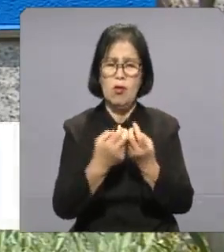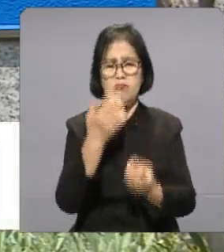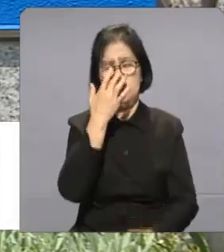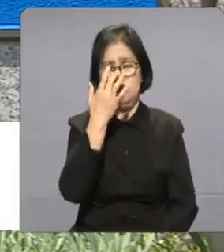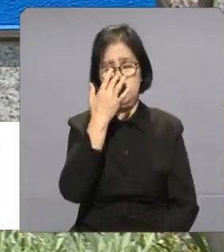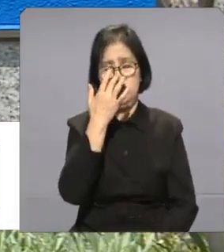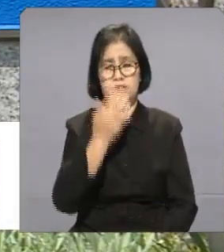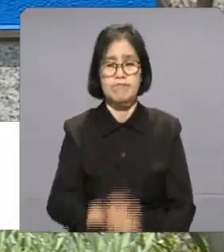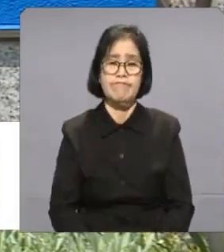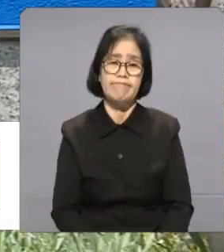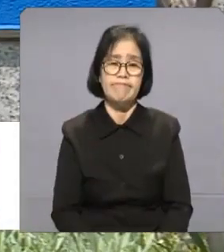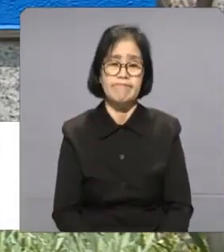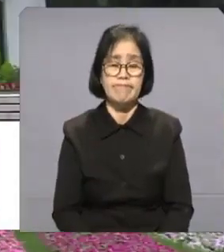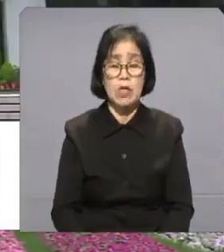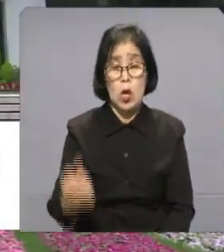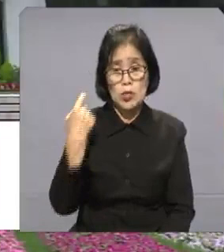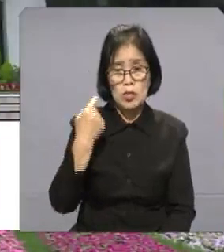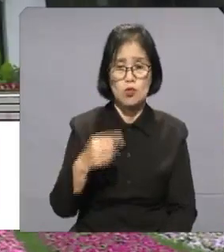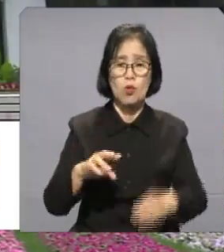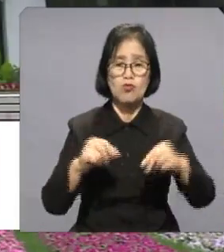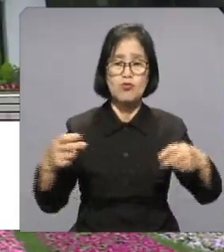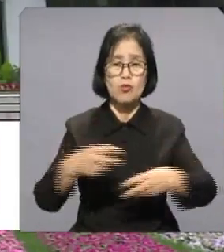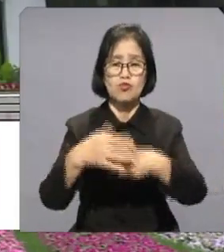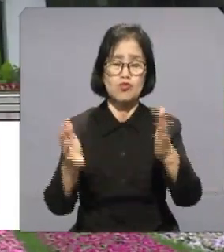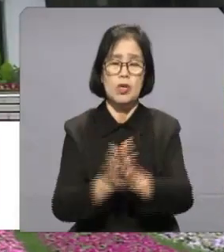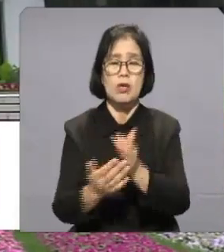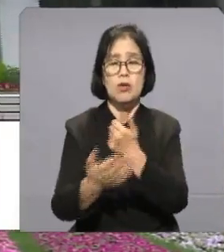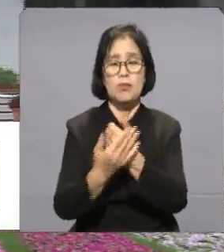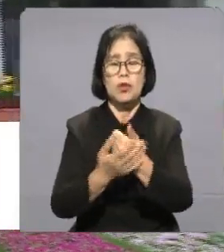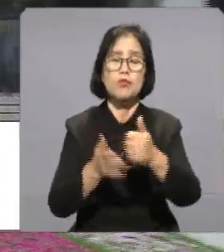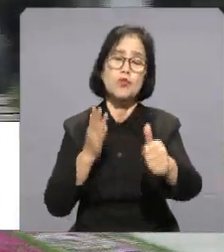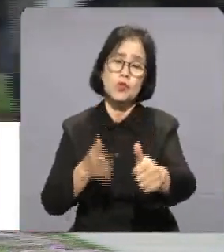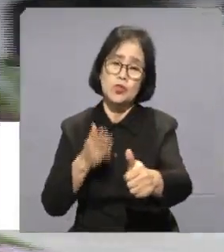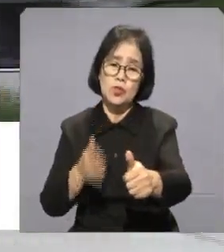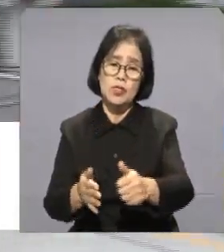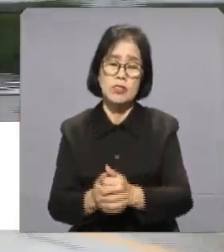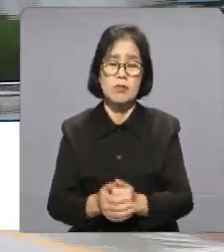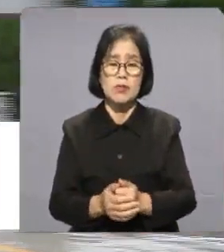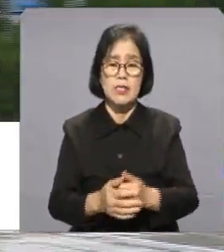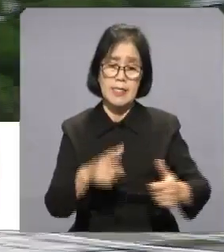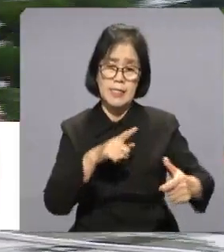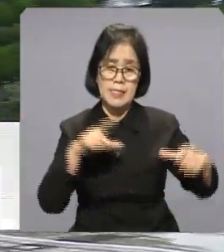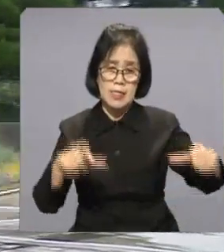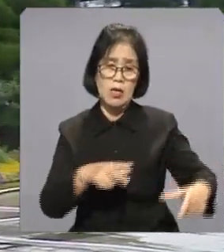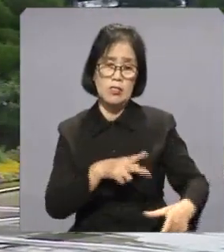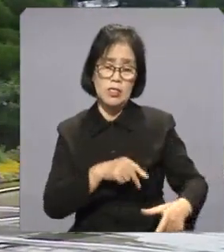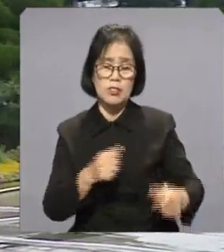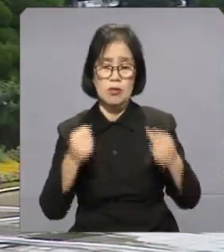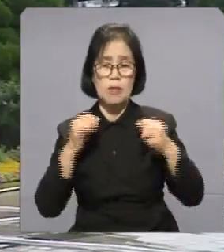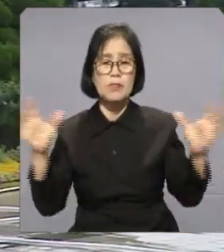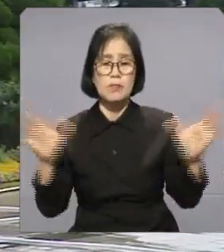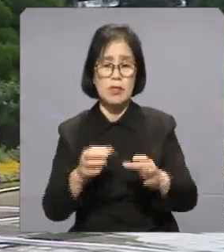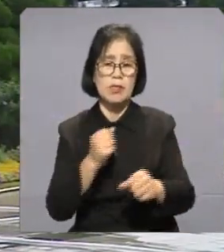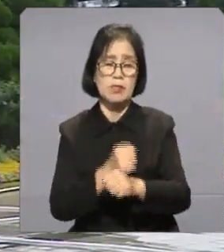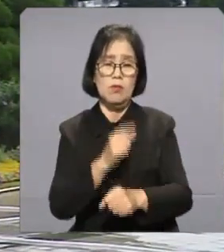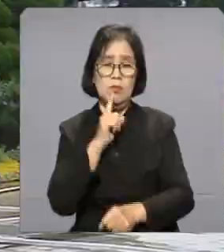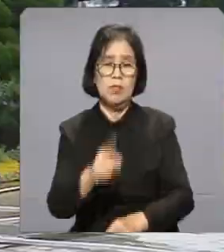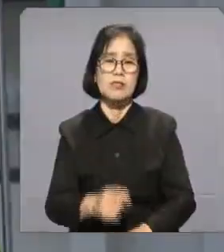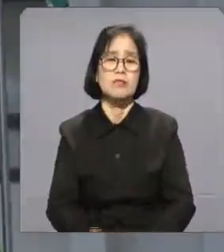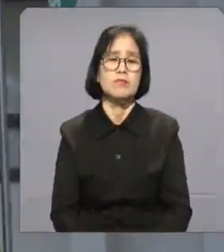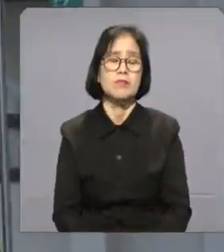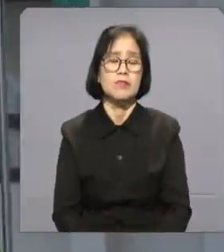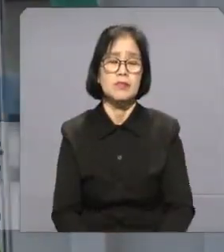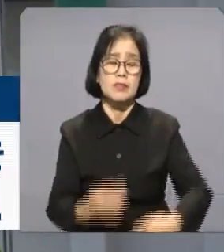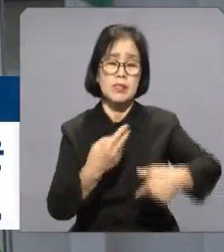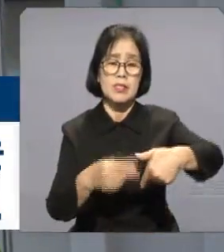이어졌는데, 시는 어제도 국토부에 협력을 요청했다며 지역 의원들과도 합심하겠다고 밝혔습니다.